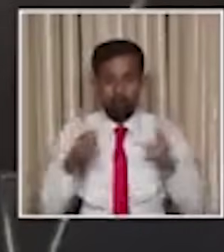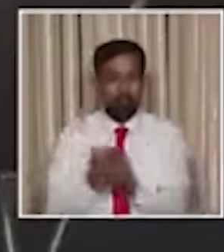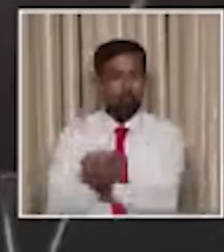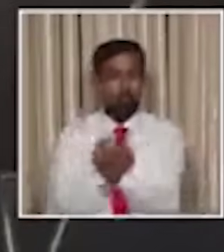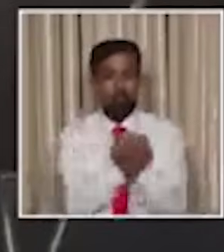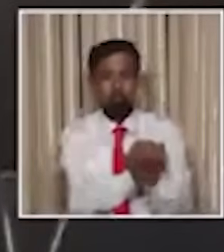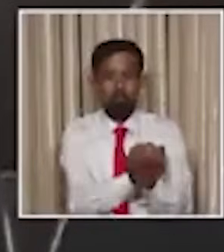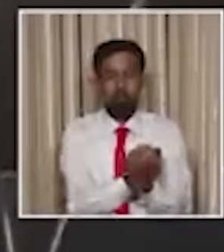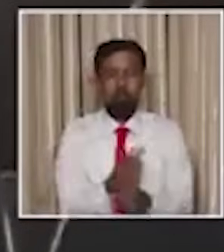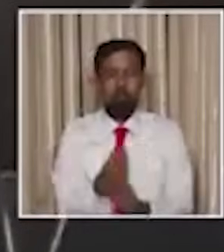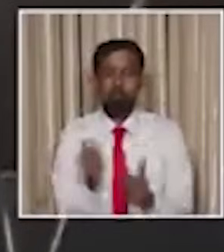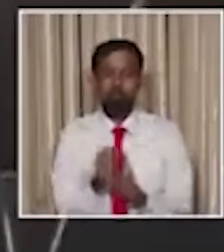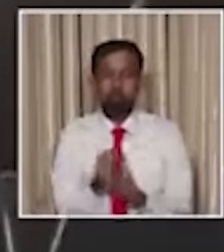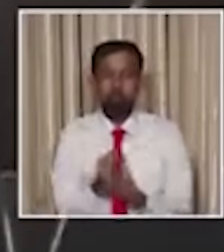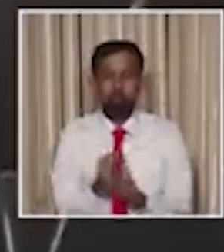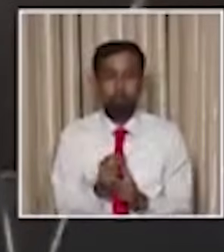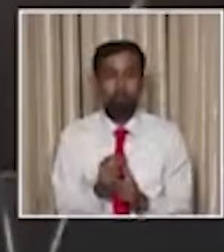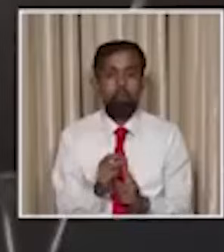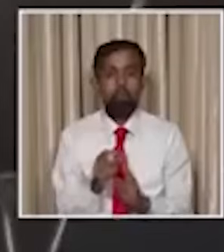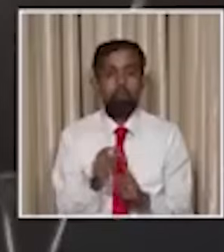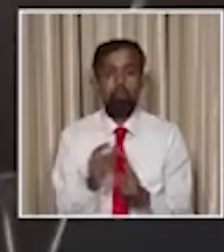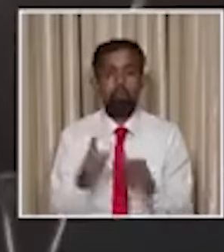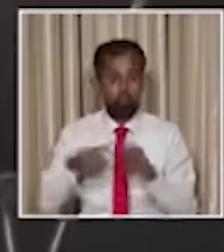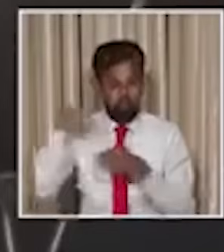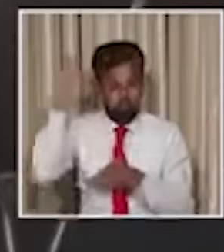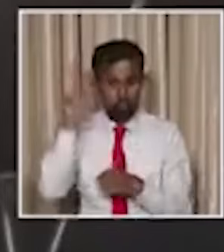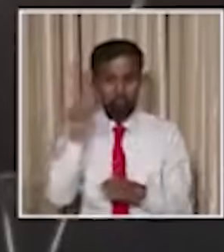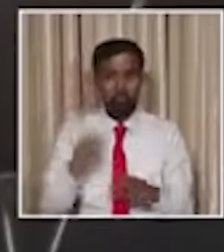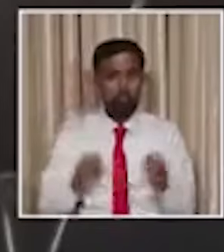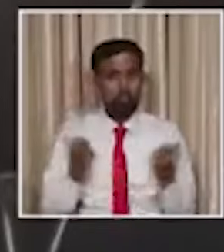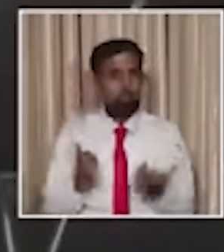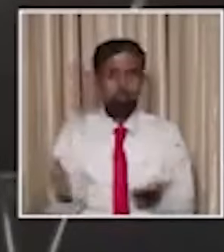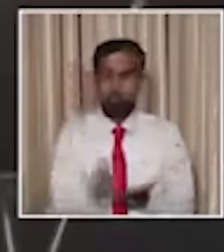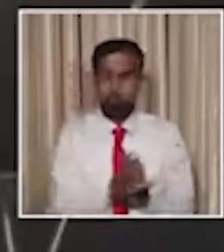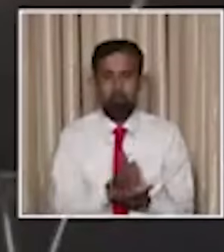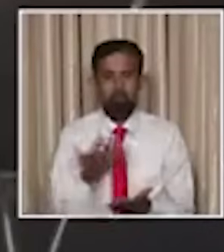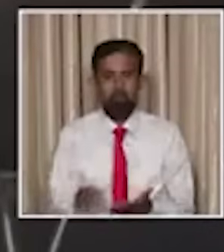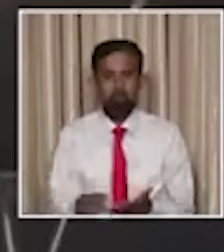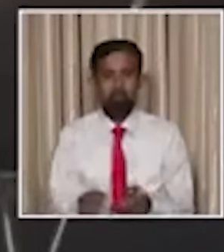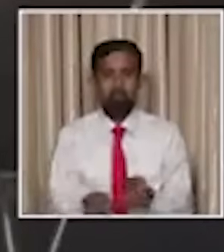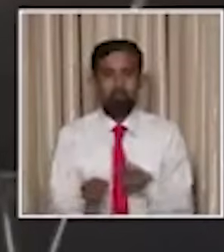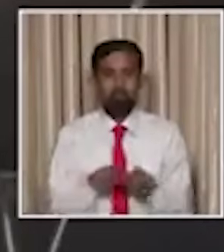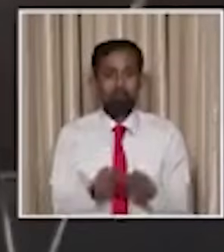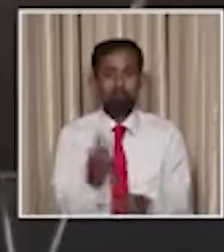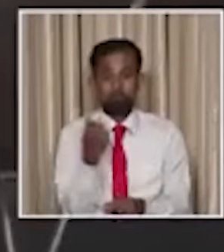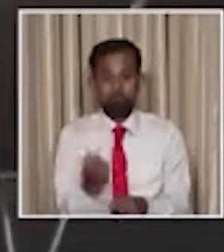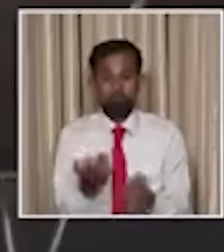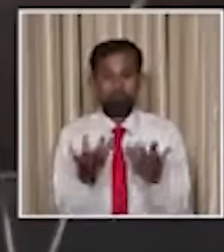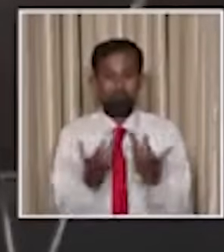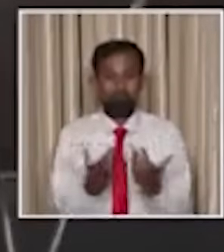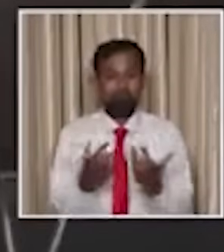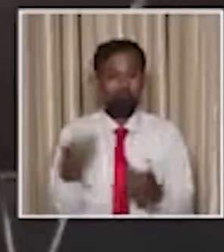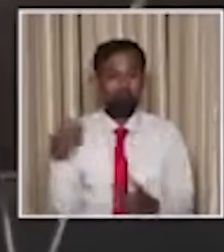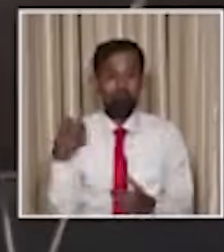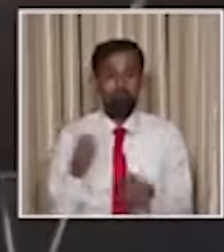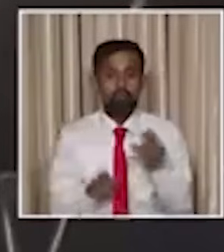பட்டதாரி, அவருடைய வாழ்க்கையை நாசப்படுத்தினார்கள். இவ்வாறு ஆயிரக்கணக்கான முஸ்லிம் இளைஞர் யுவதிகளுடைய வாழ்க்கை